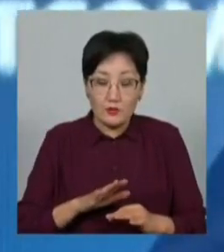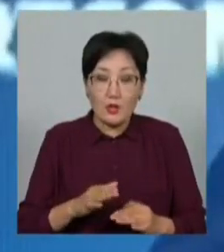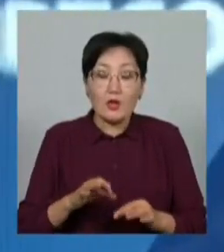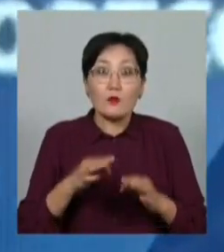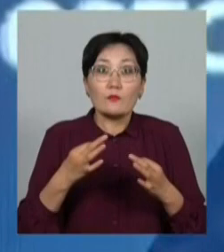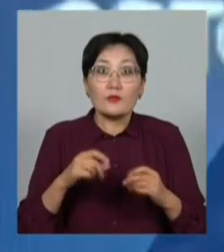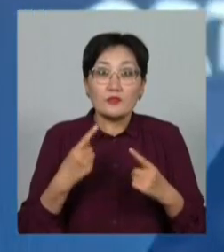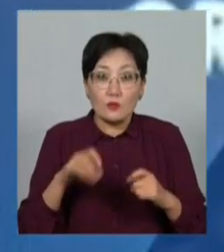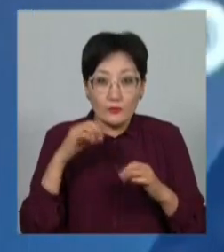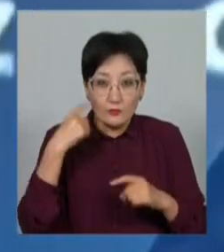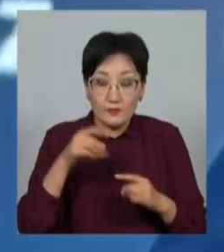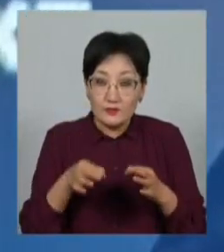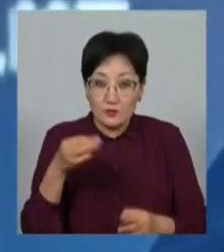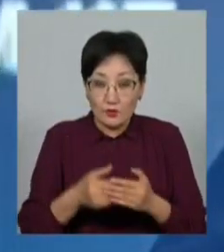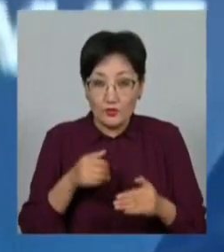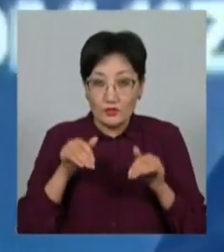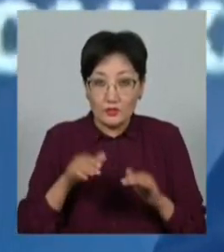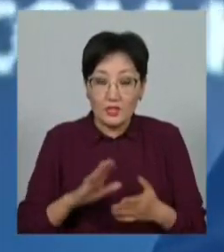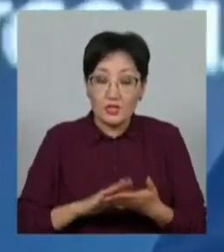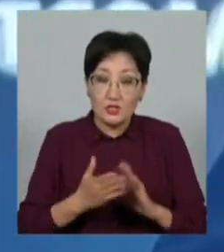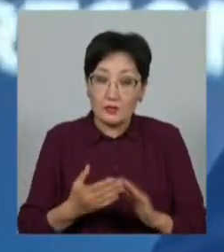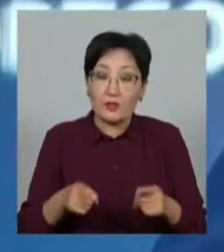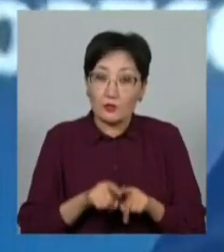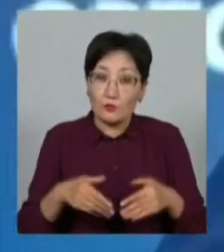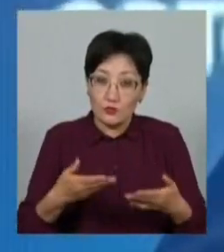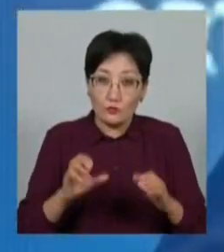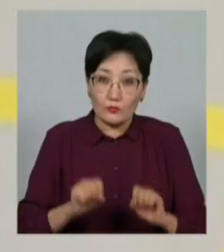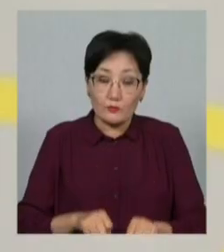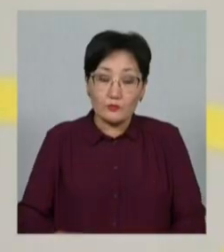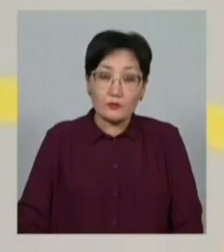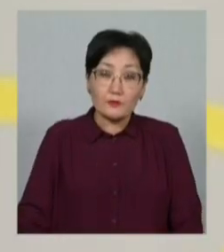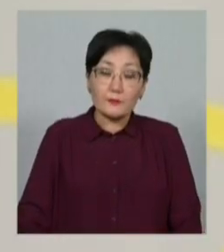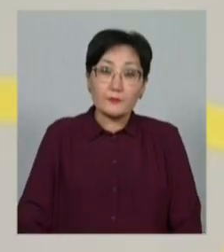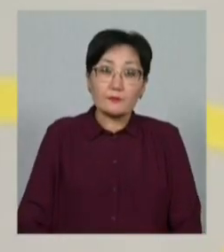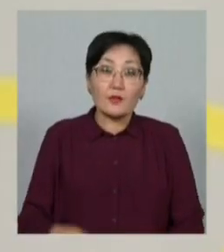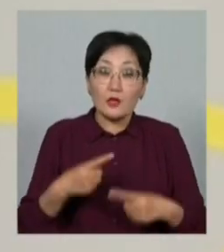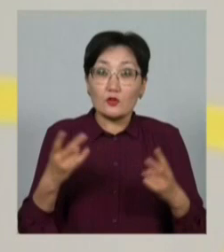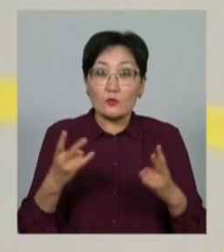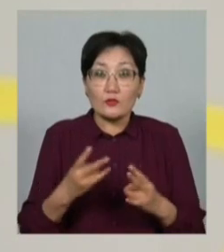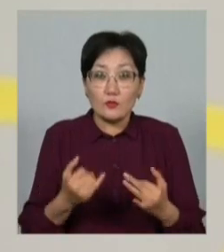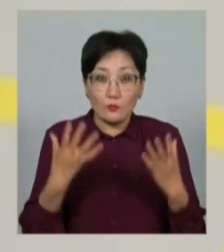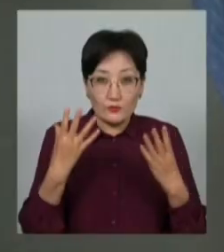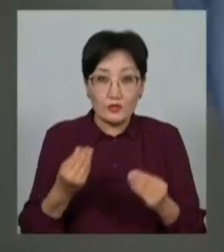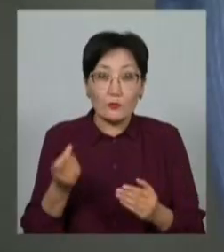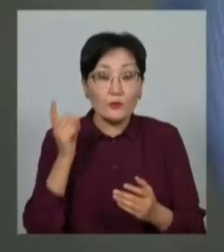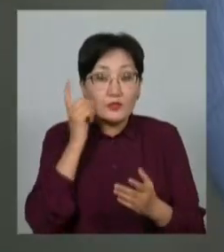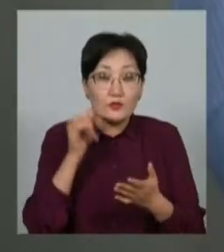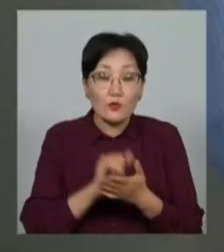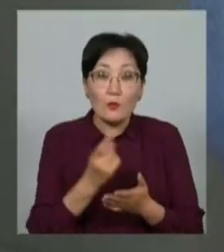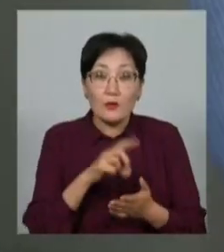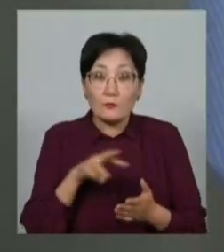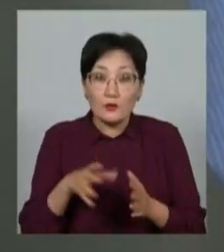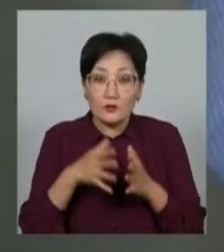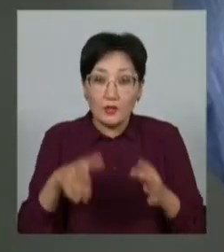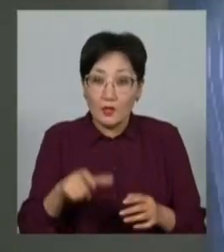Дербес деректер сотқа дейінгі тергеу сот шешімі болған жағдайда ғана ұсынылуы мүмкін. Айта кету керек, бүгінгі күні қосымшаны 1 миллионнан